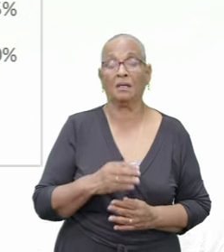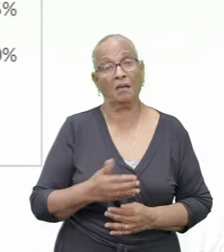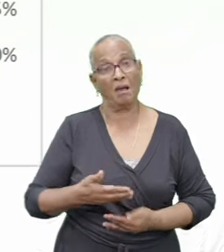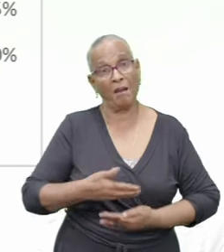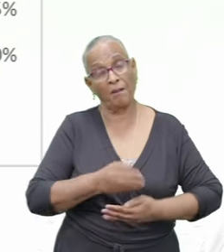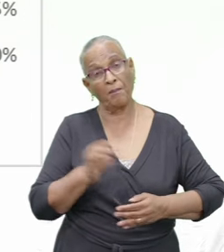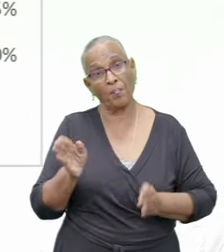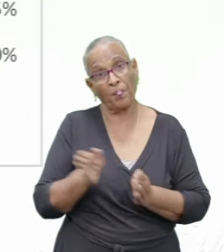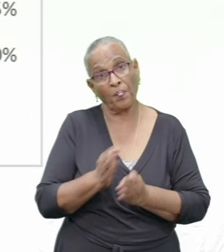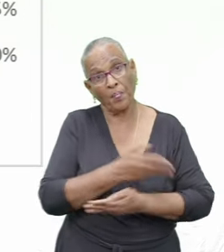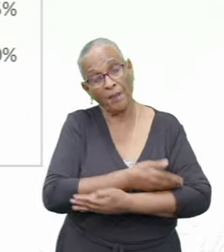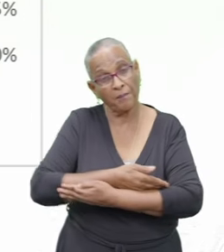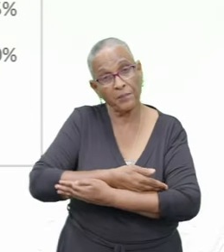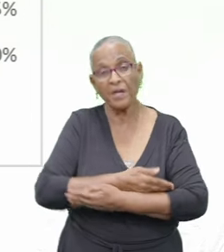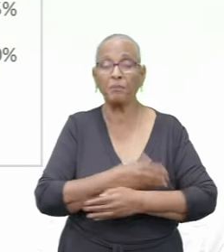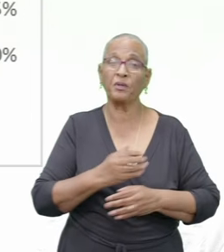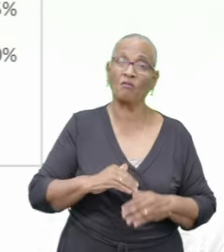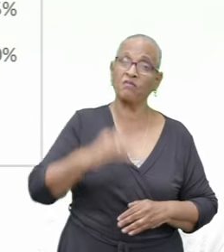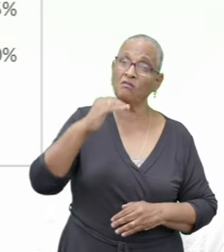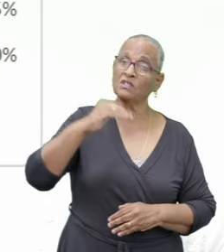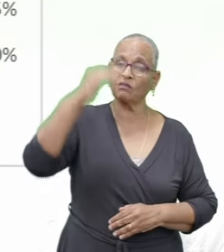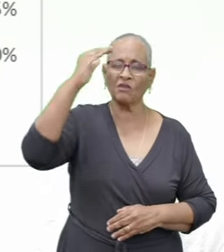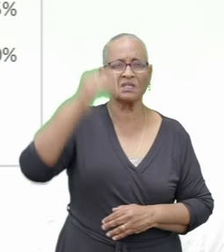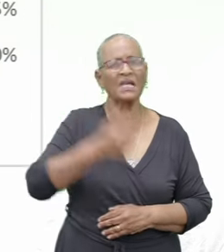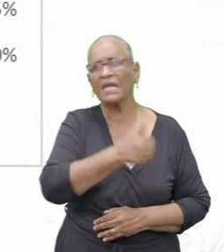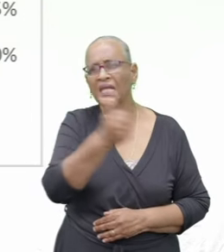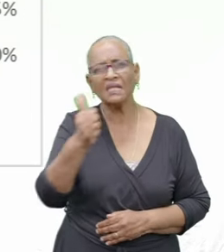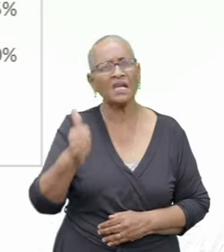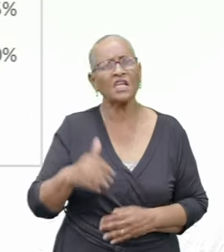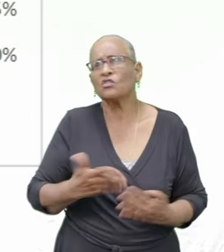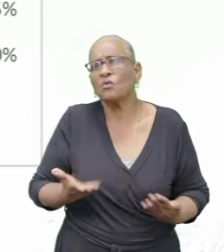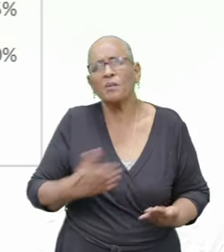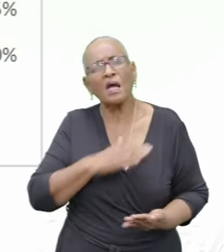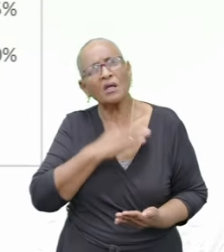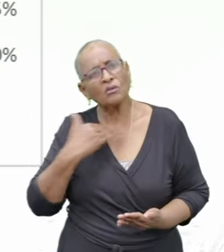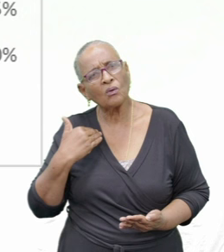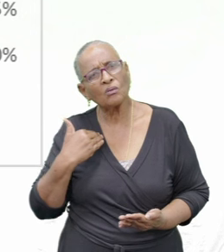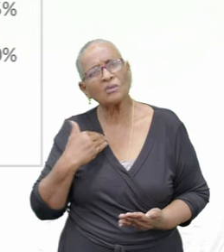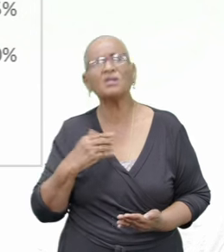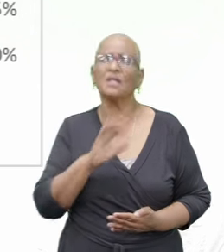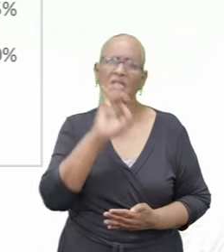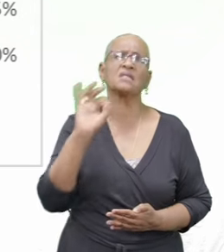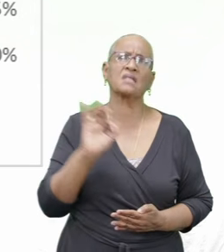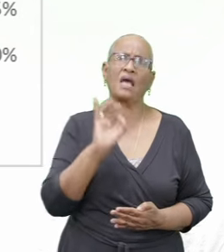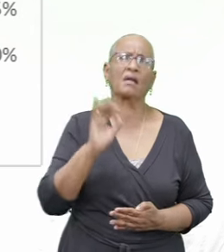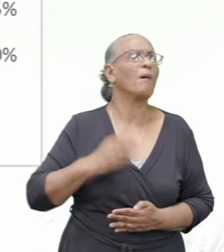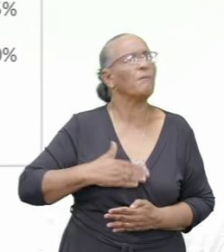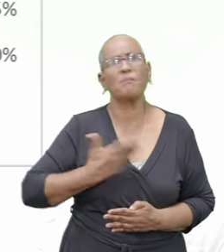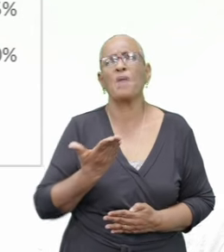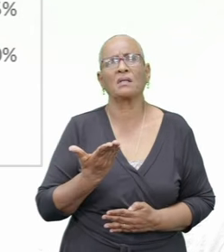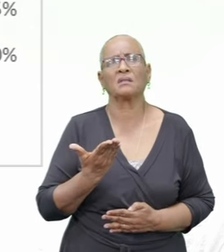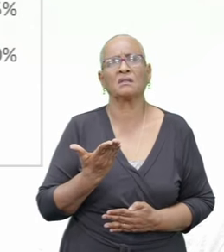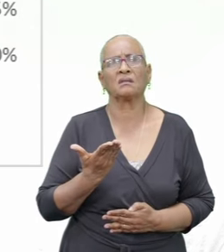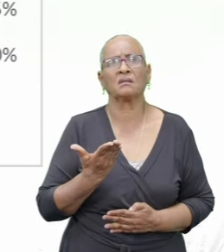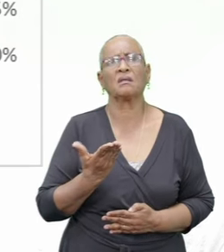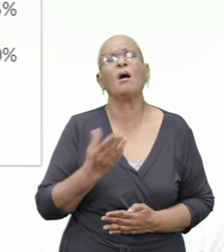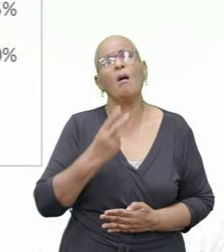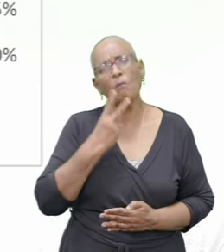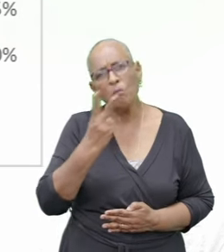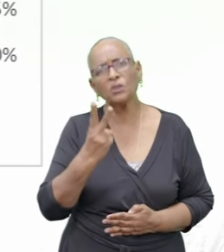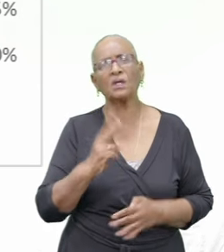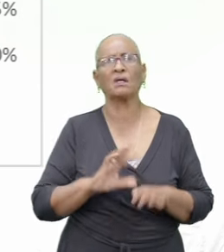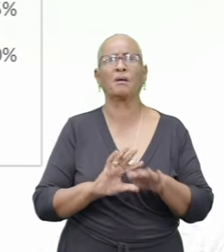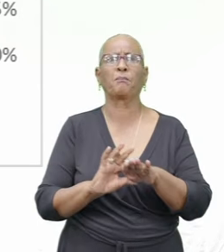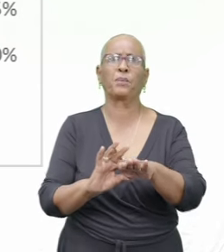ook hebben op een andere afdeling. Elk één welk komt te overlijden, is er één te veel. En uiteraard moeten